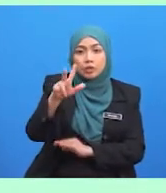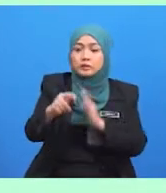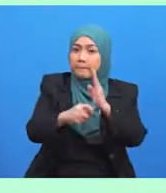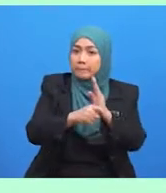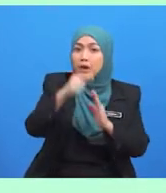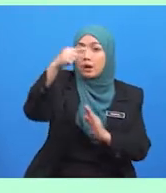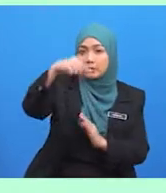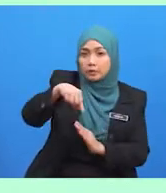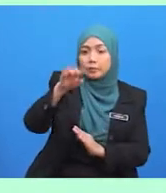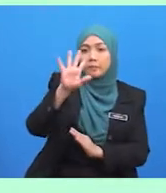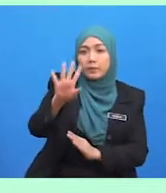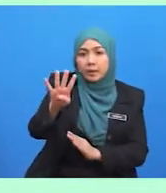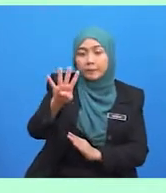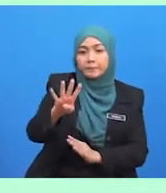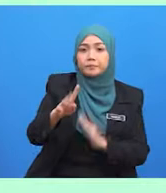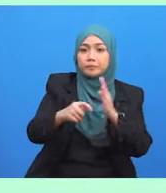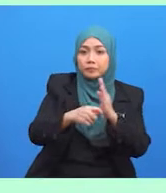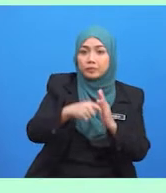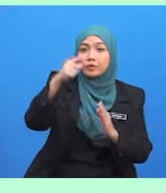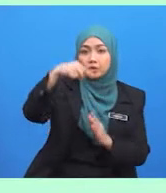tambah Q4 Q5.